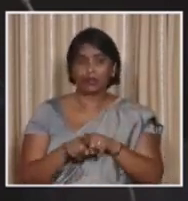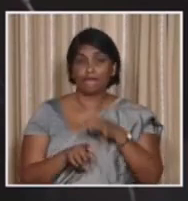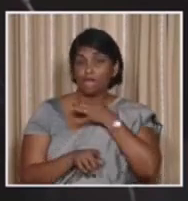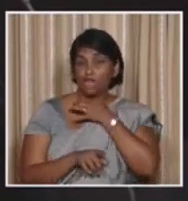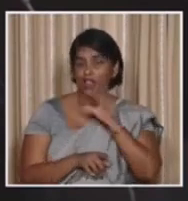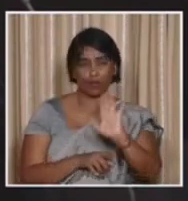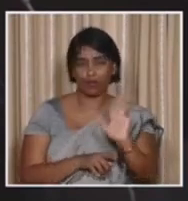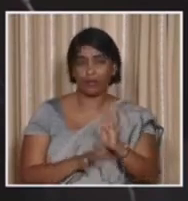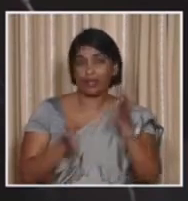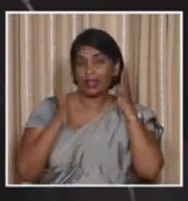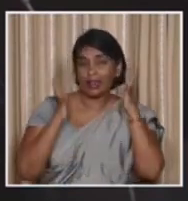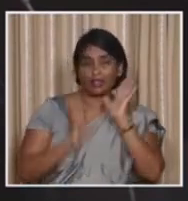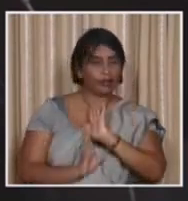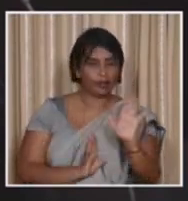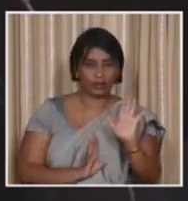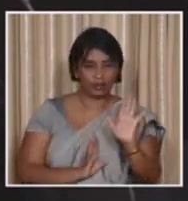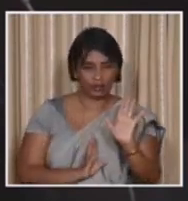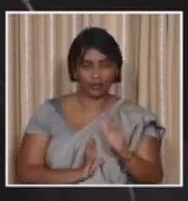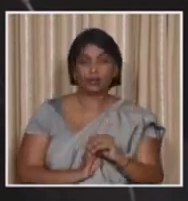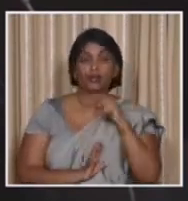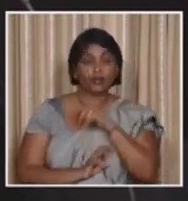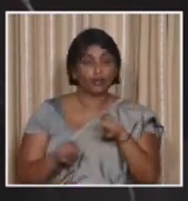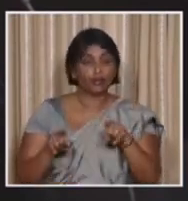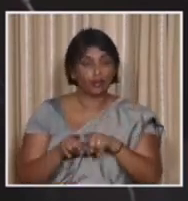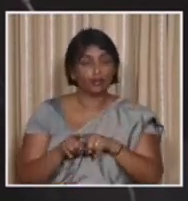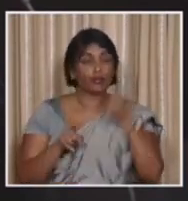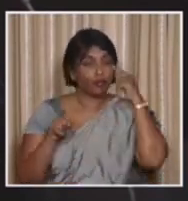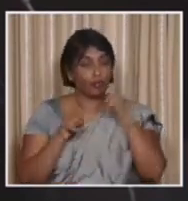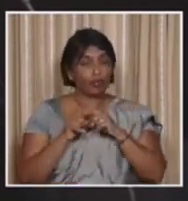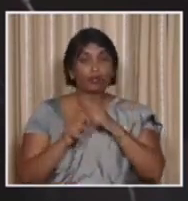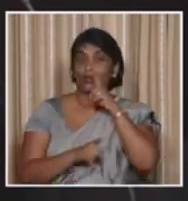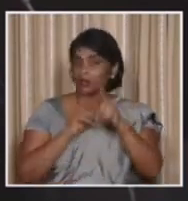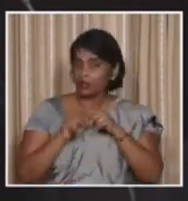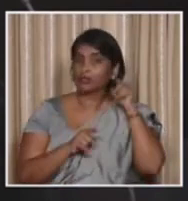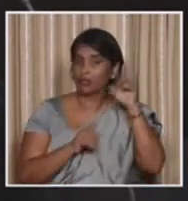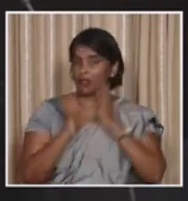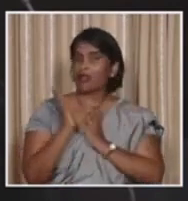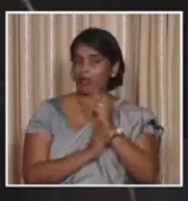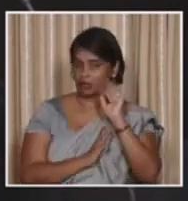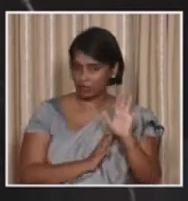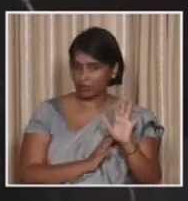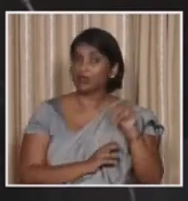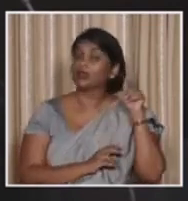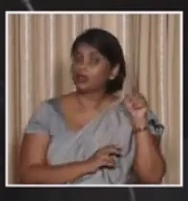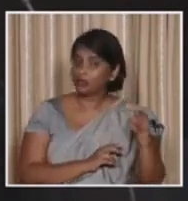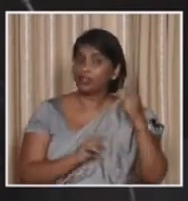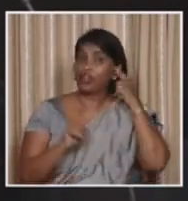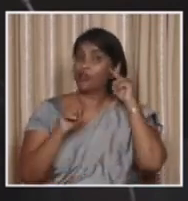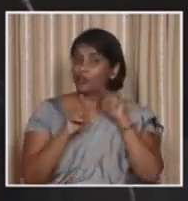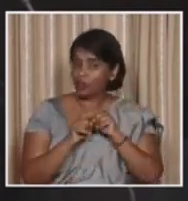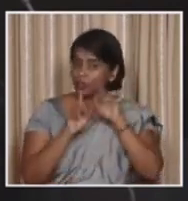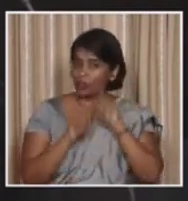විහිළු නෙවෙයි. ඒවා hina වෙන්න කාරණා නෙවෙයි. එතකොට ඒවා වෙනුවෙන් කතා කරන්නත් ඔවුන්ට අයිතියක් තියෙනවා. ඒ සිද්ධීන්